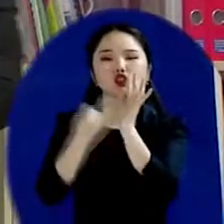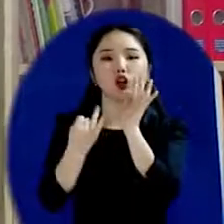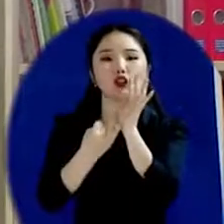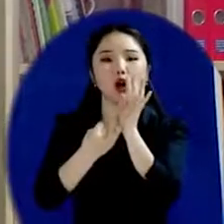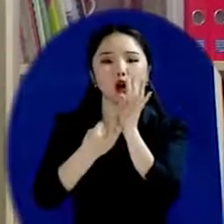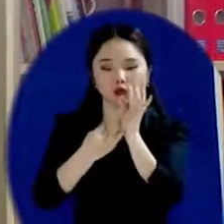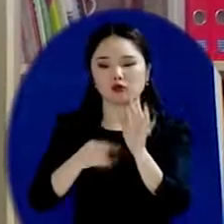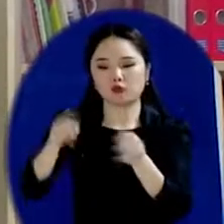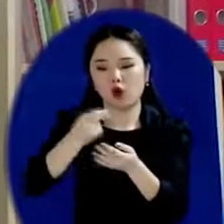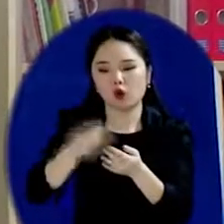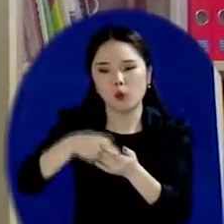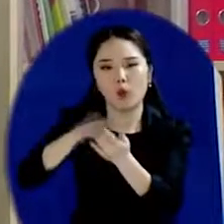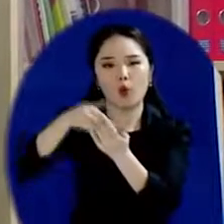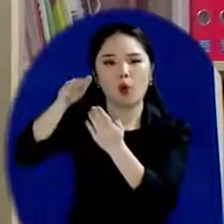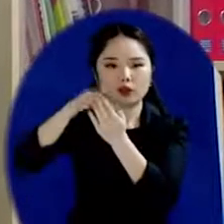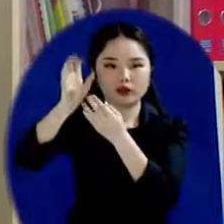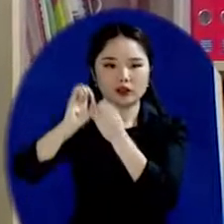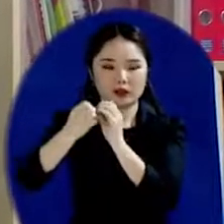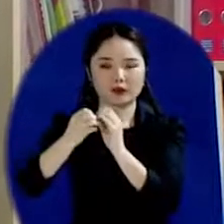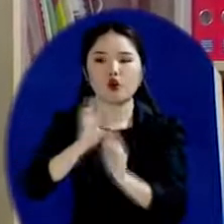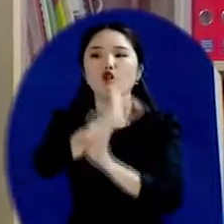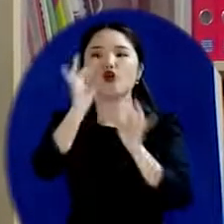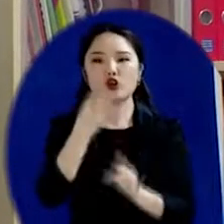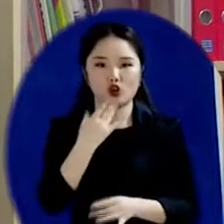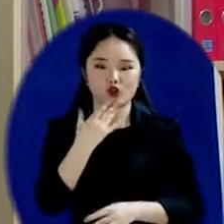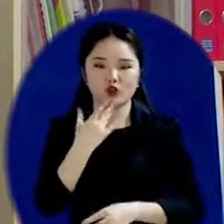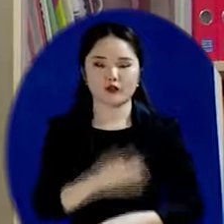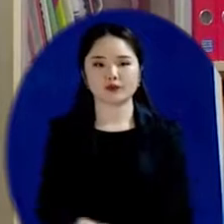нүдийг бүгдээрээ будах нэ. Бас өөрөнгөөр будаарай бүгдээрээ.